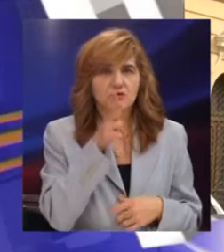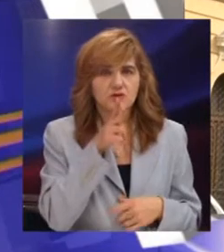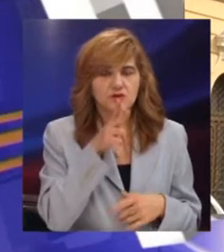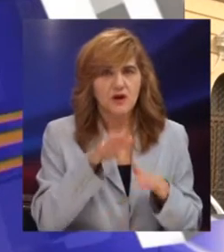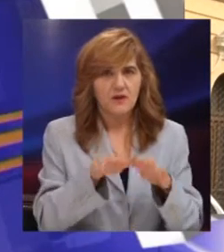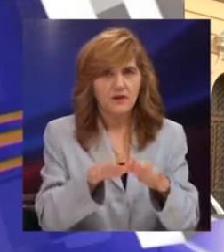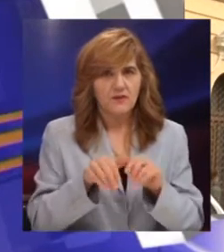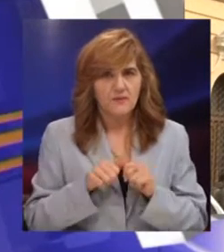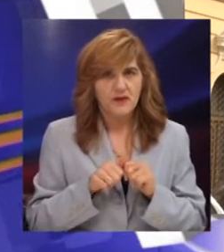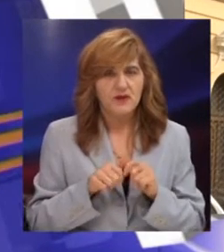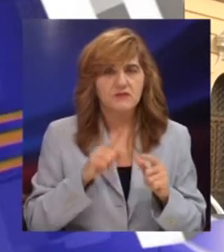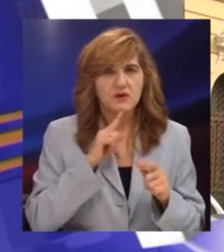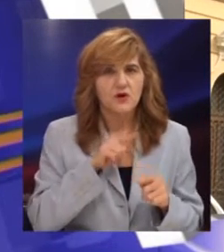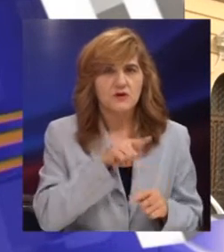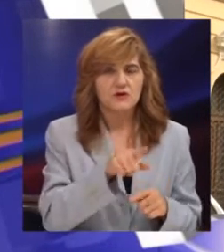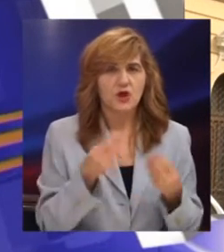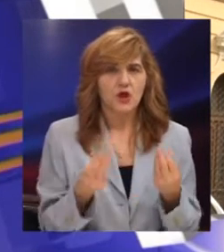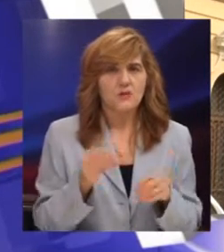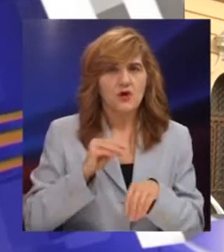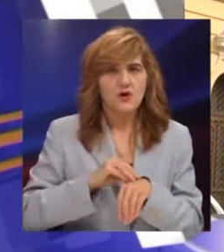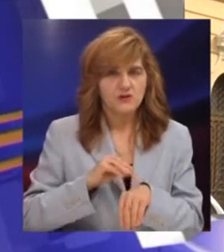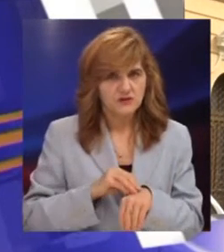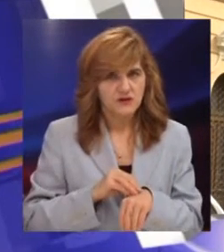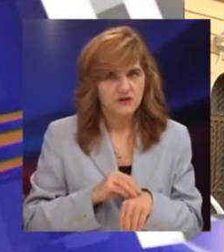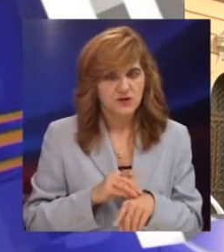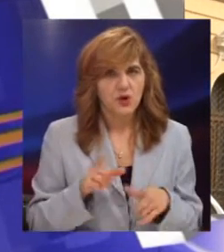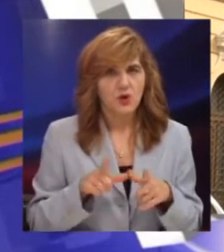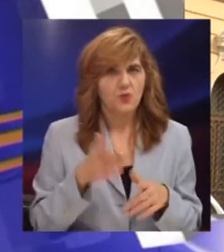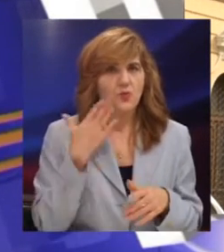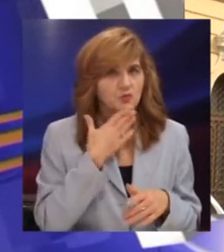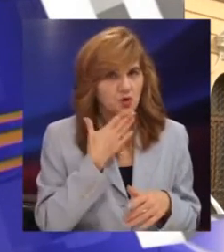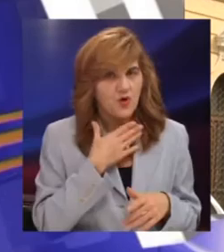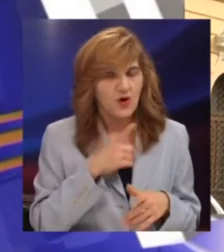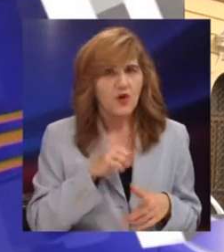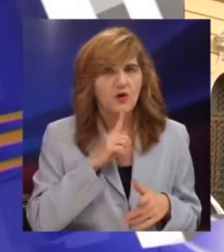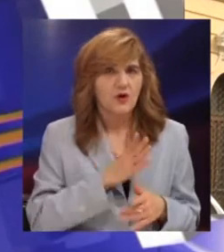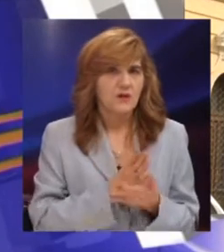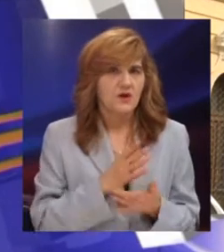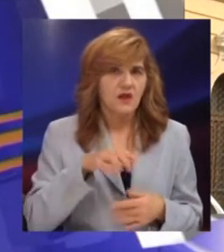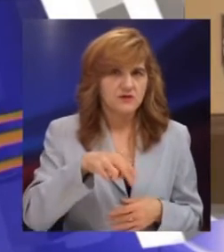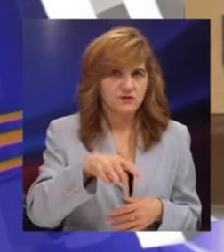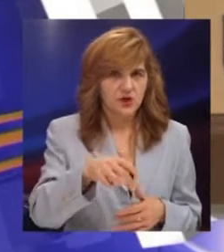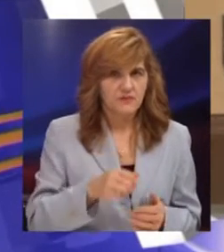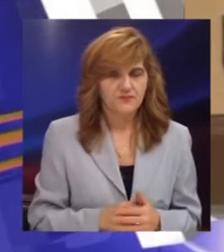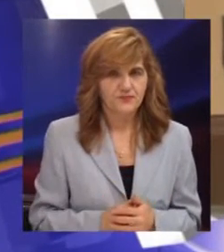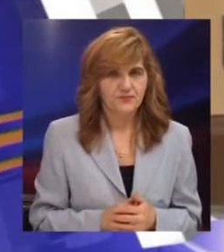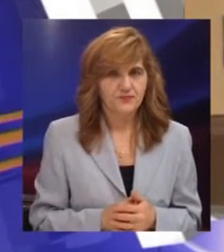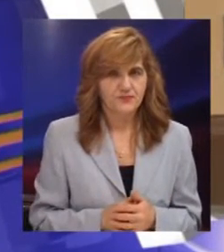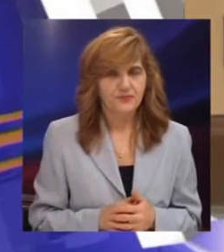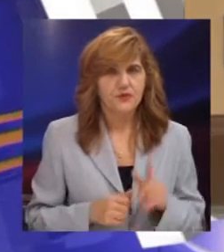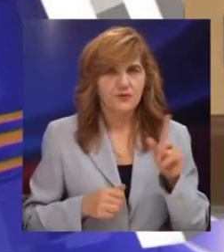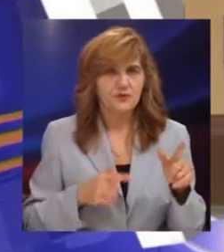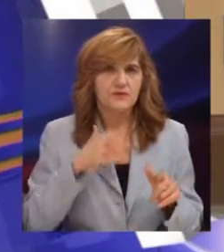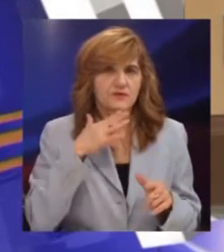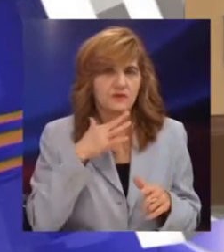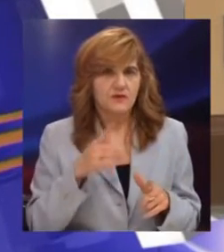žele da je prihvate nazad u okruženje u kojoj da se ona dobro osjeća u ovoj školi u kojoj je do sada išla. Također, Njilaš